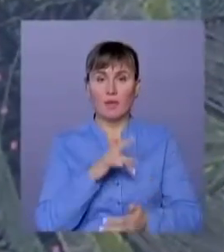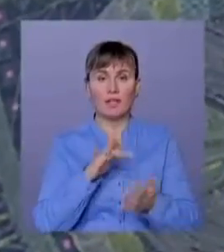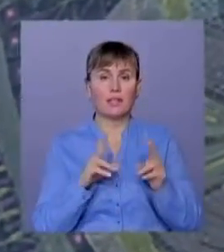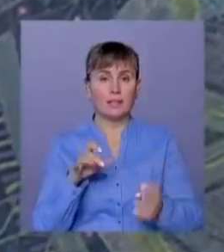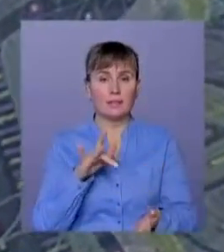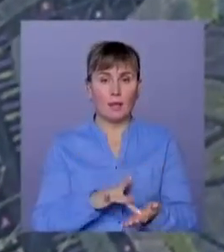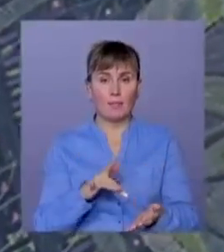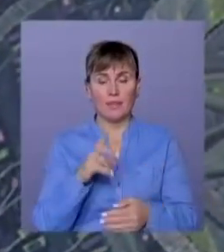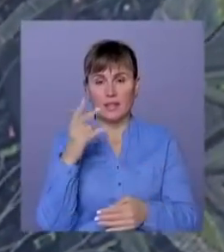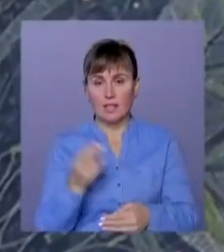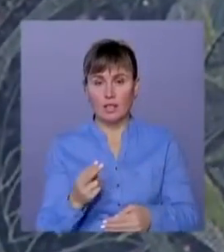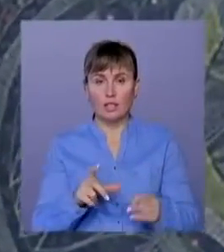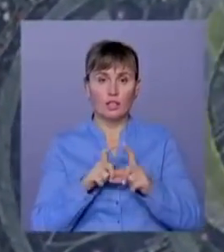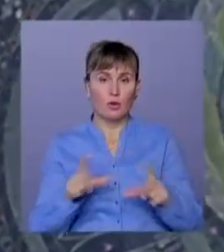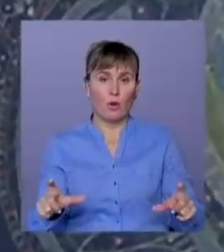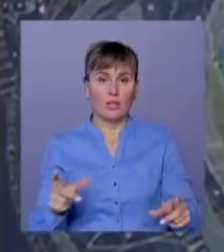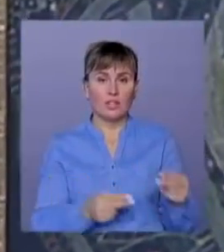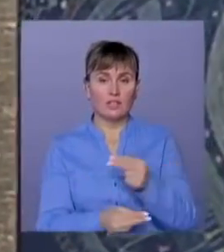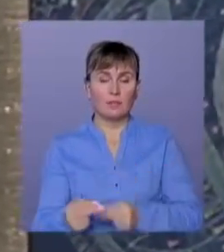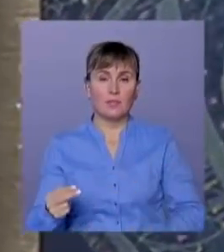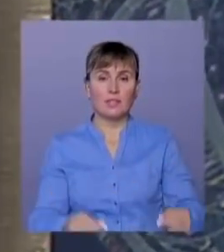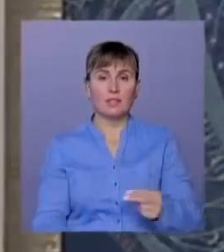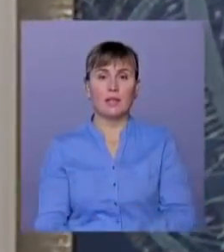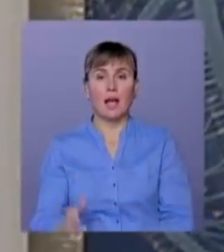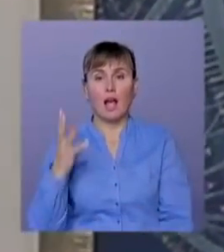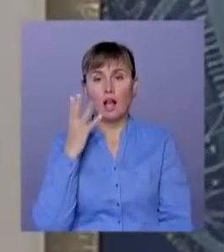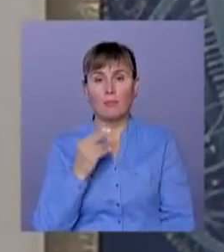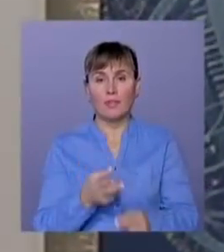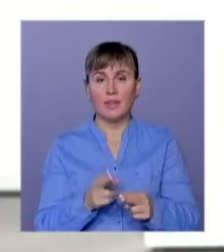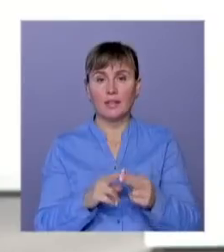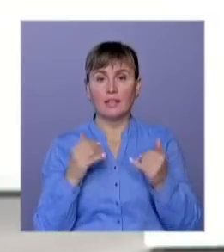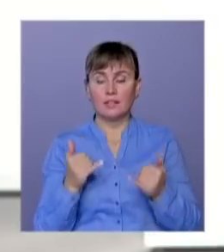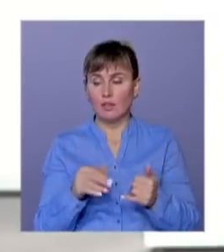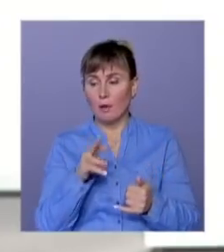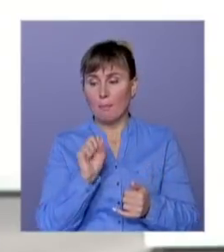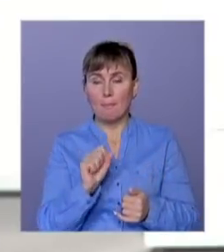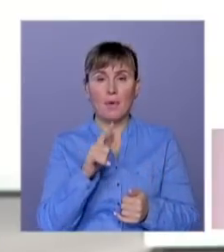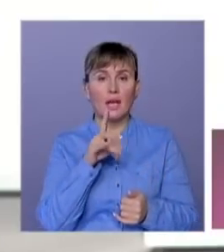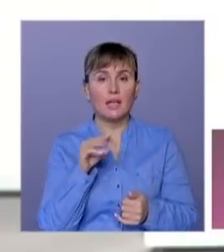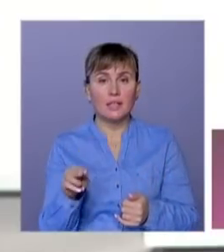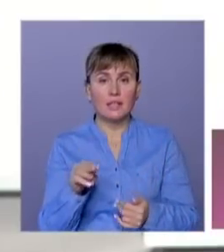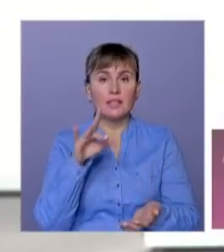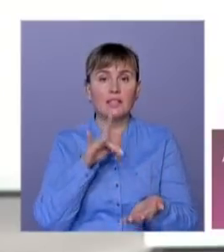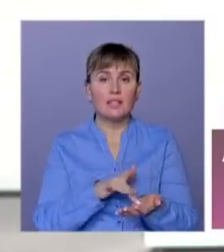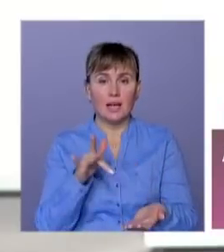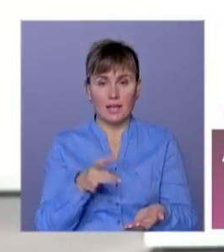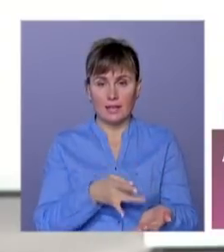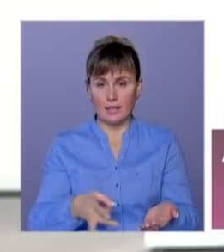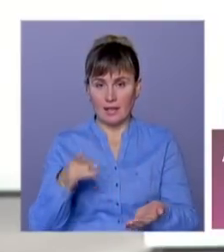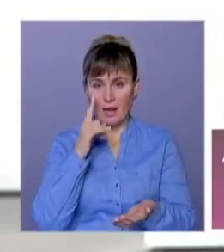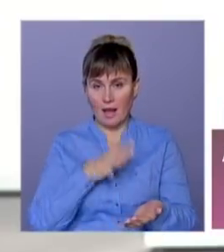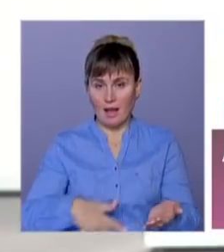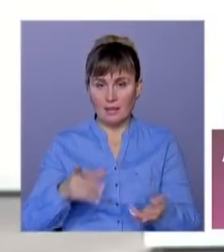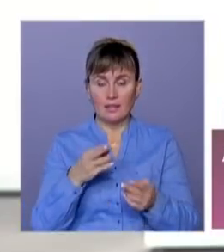центром Национальной школы живописи Казахстана. Алма-Аты – это сегодня магнит региональной Центральной Азии. Я думаю, для